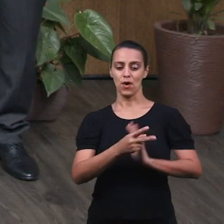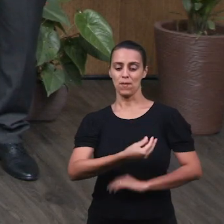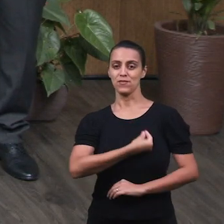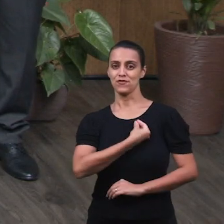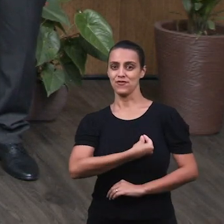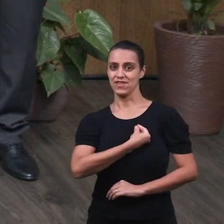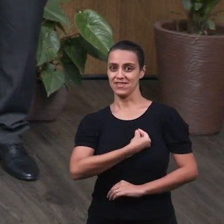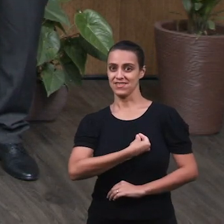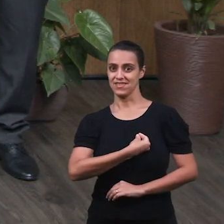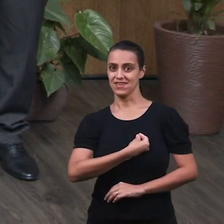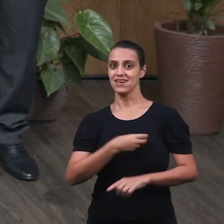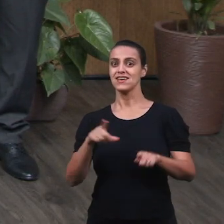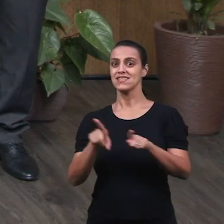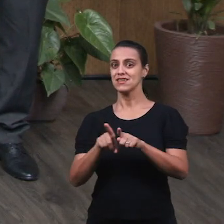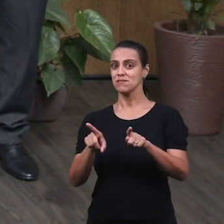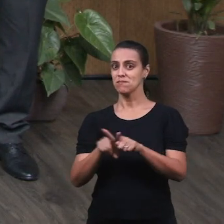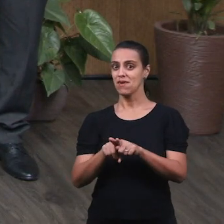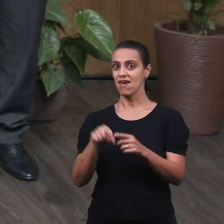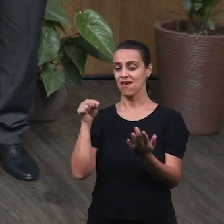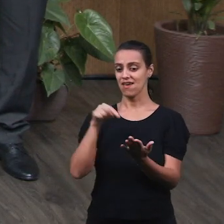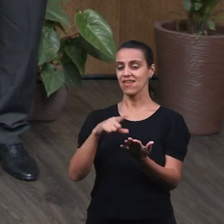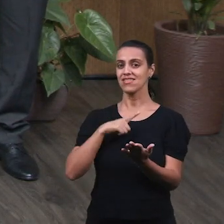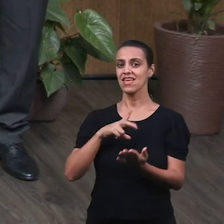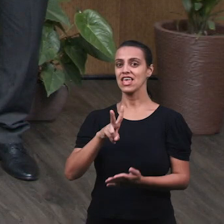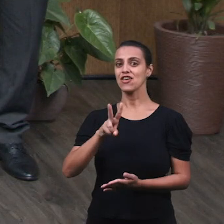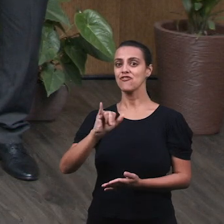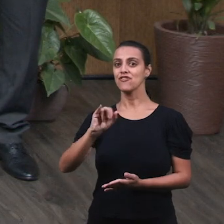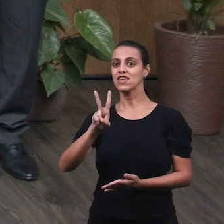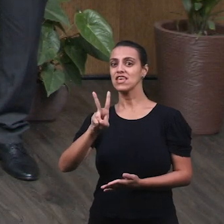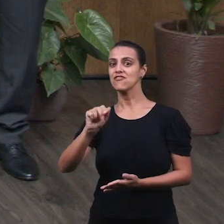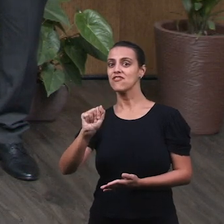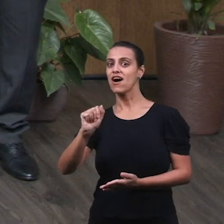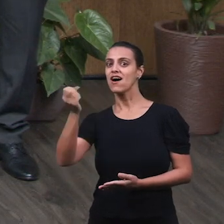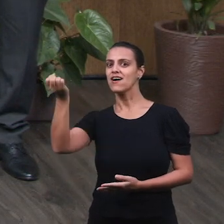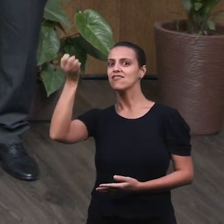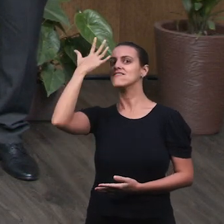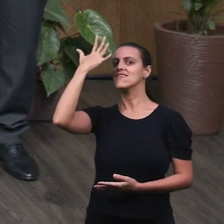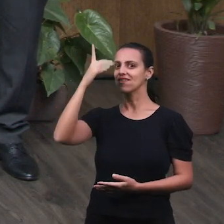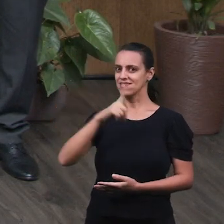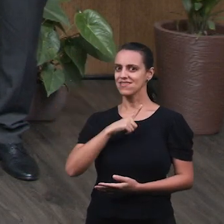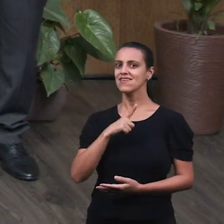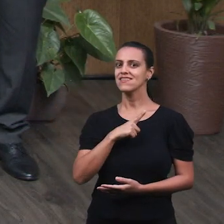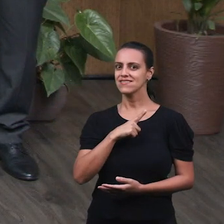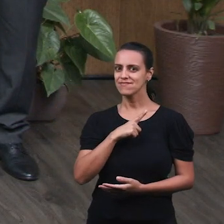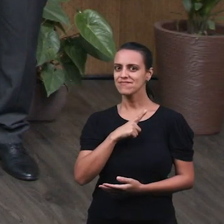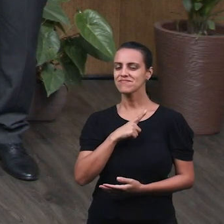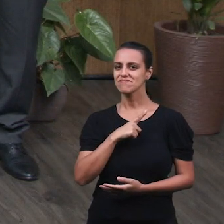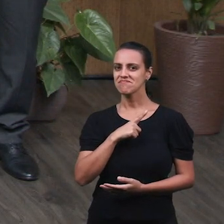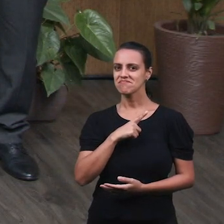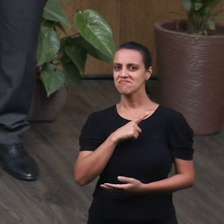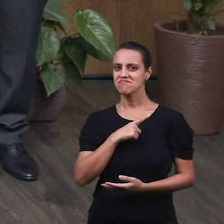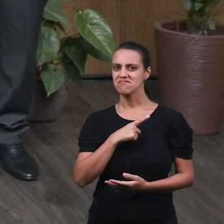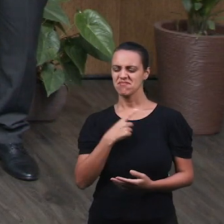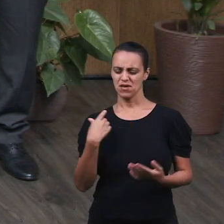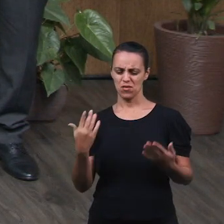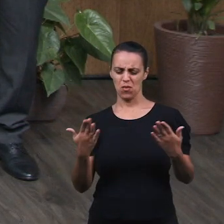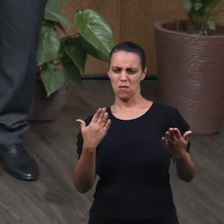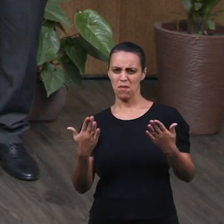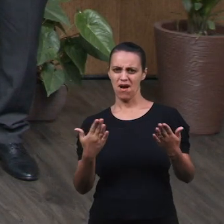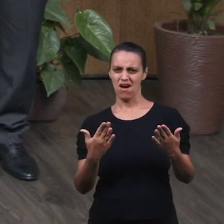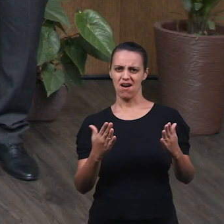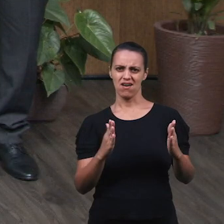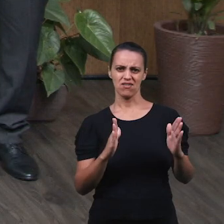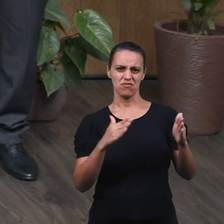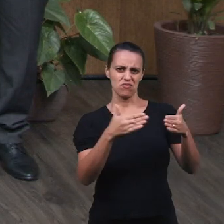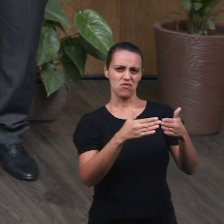parole viva. Ici, il n'y a aucun objectif de